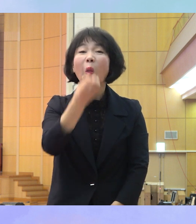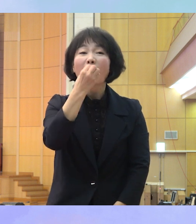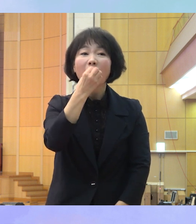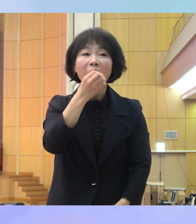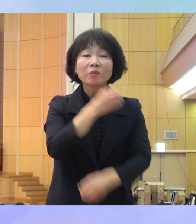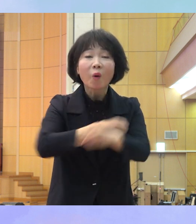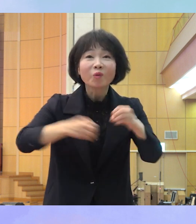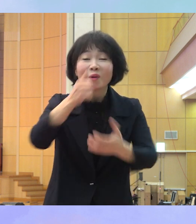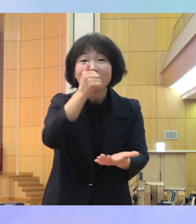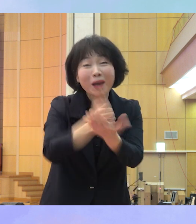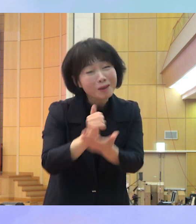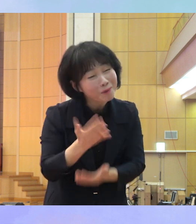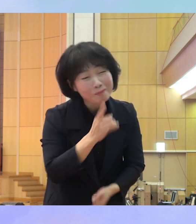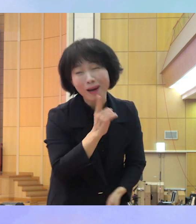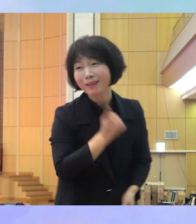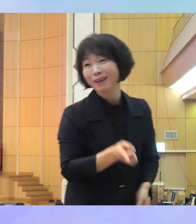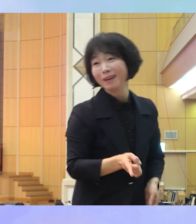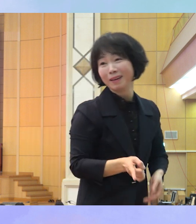살피고,